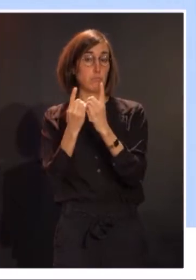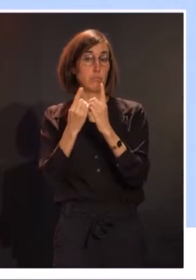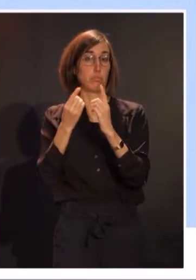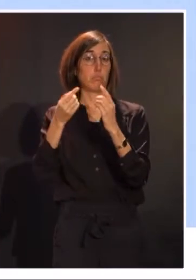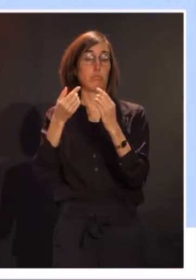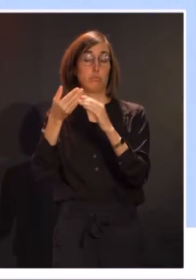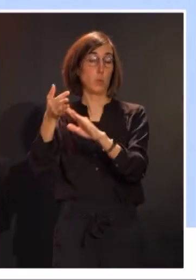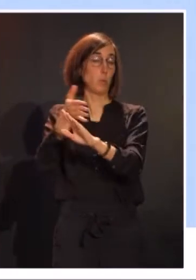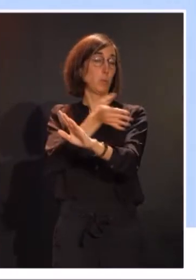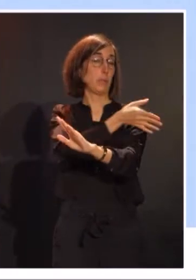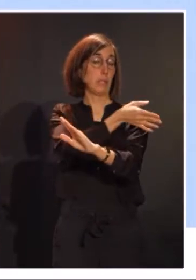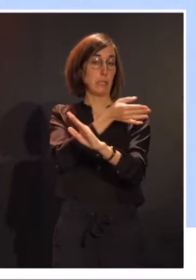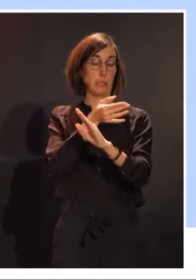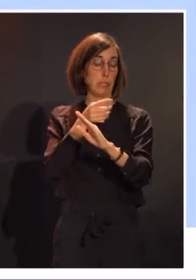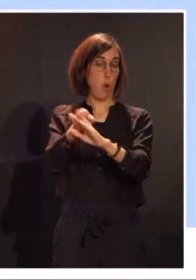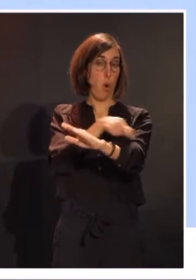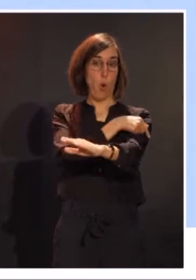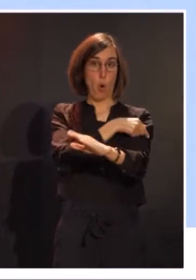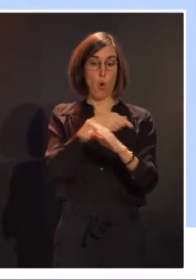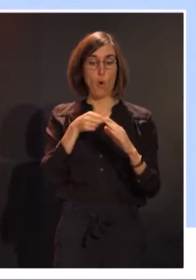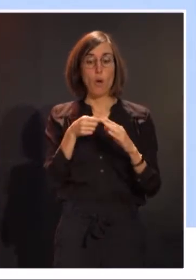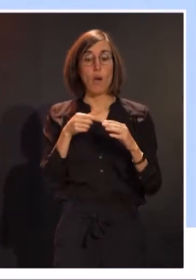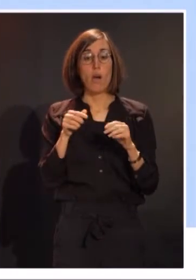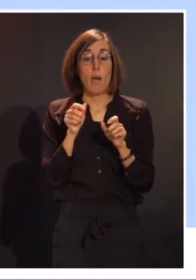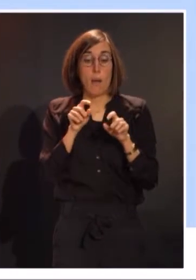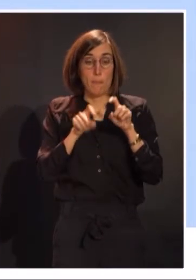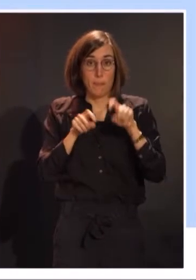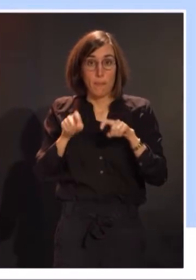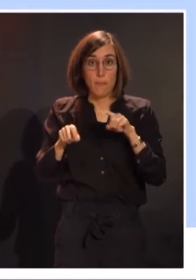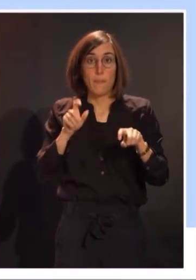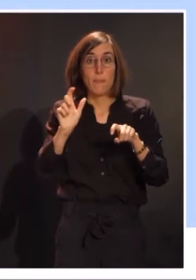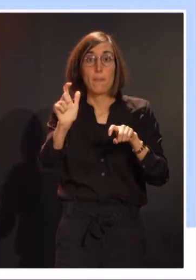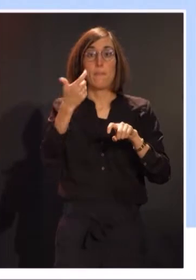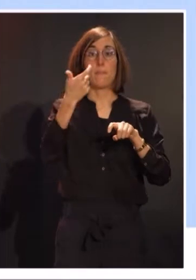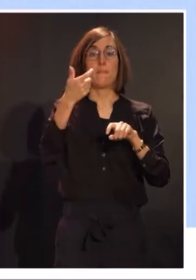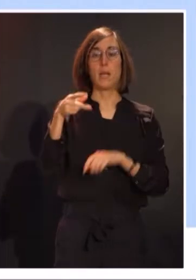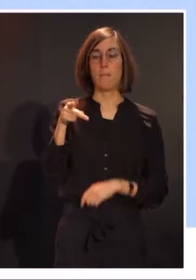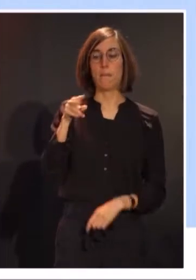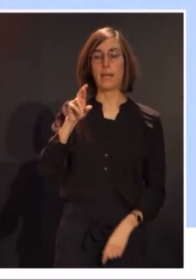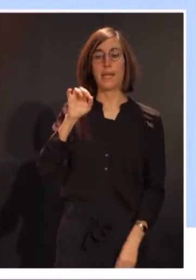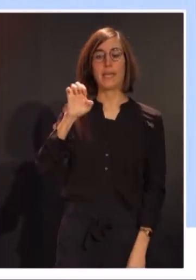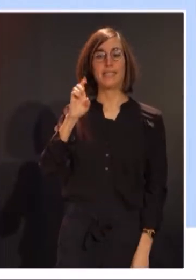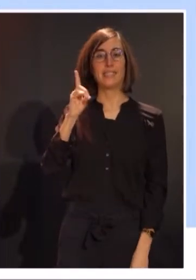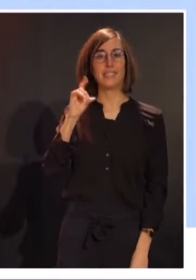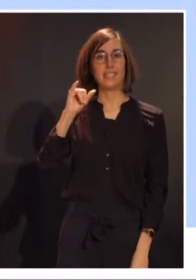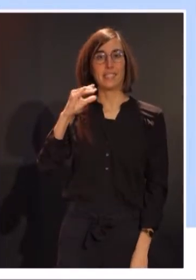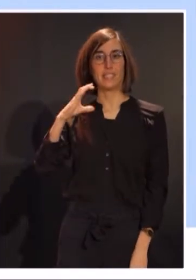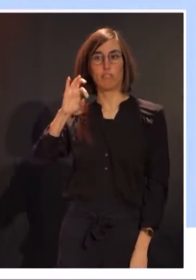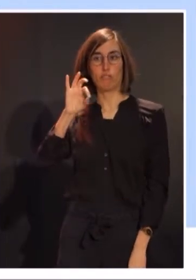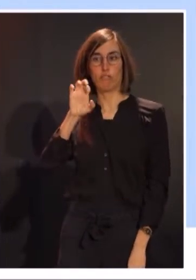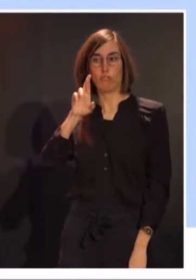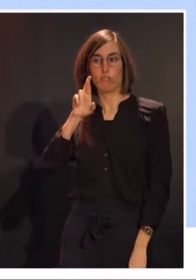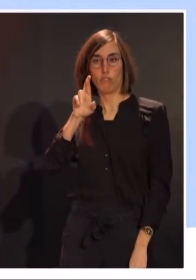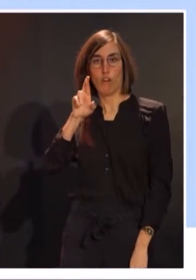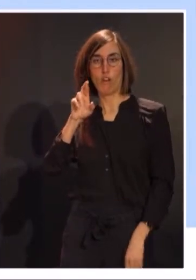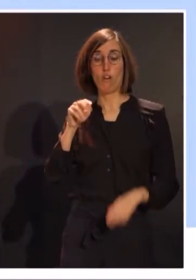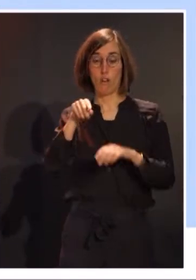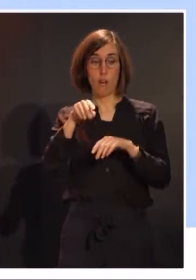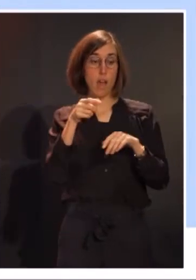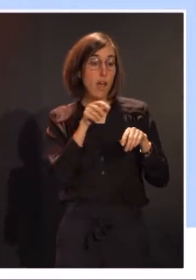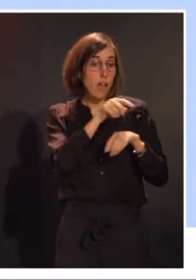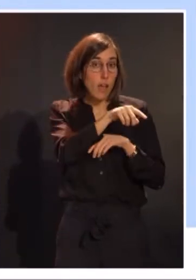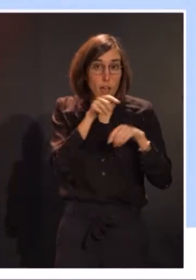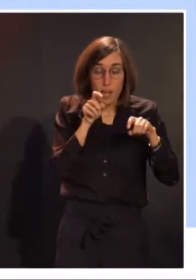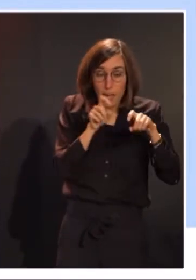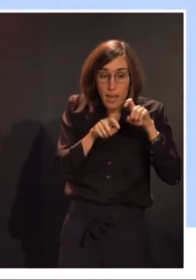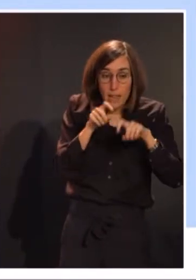mots qui est intégré dans Windows. Donc, c'est un prédicteur qui est gratuit. Donc, il va taper les 2-3 premières lettres du mot et l'ordinateur va